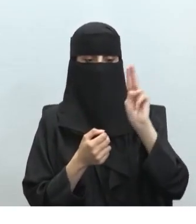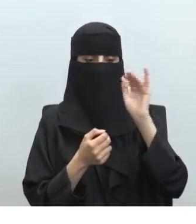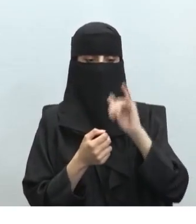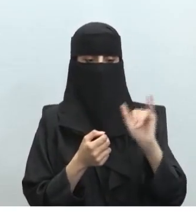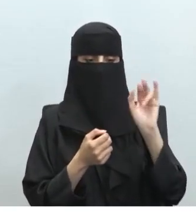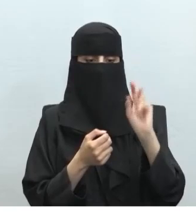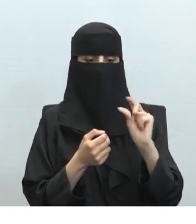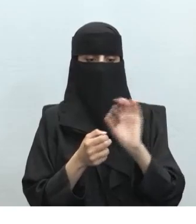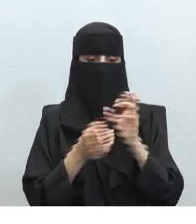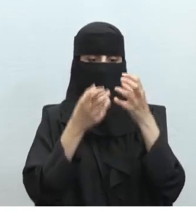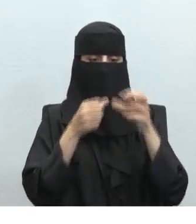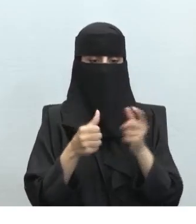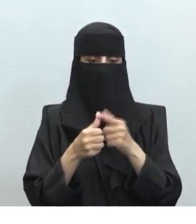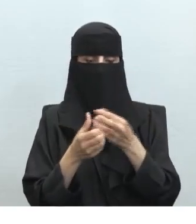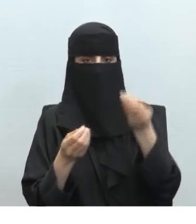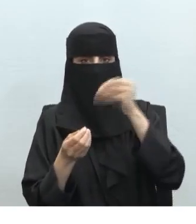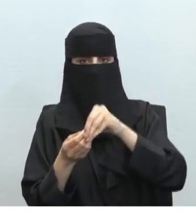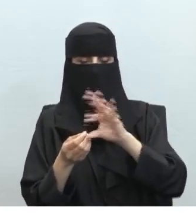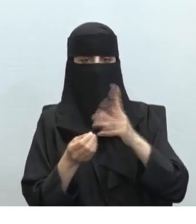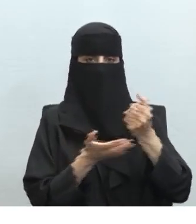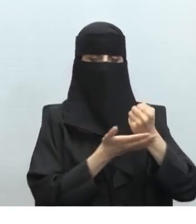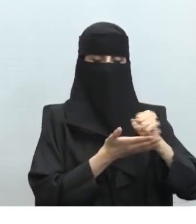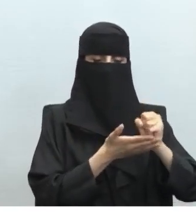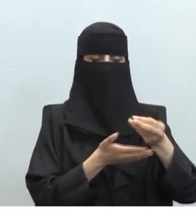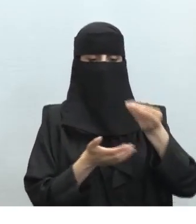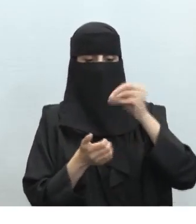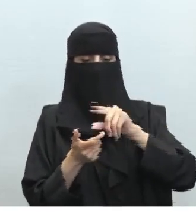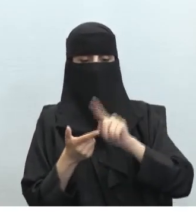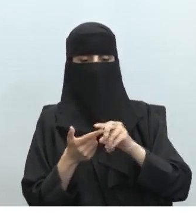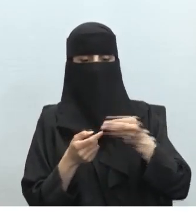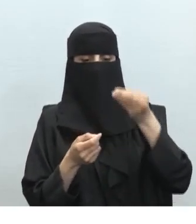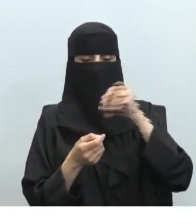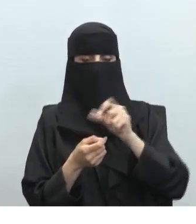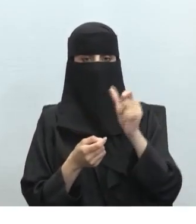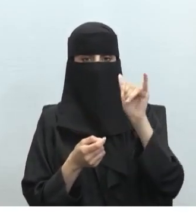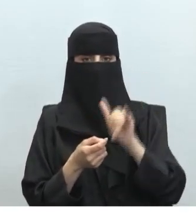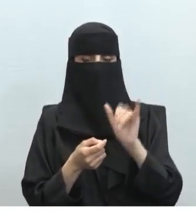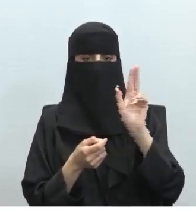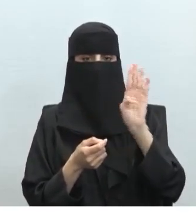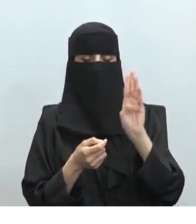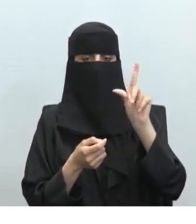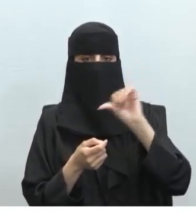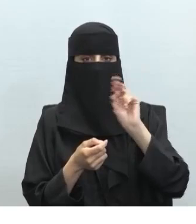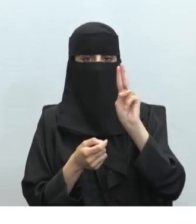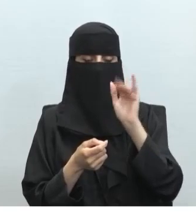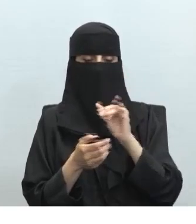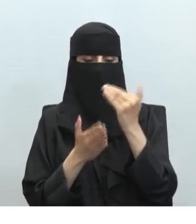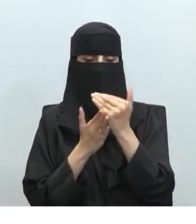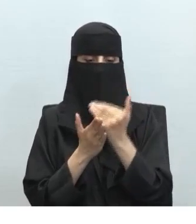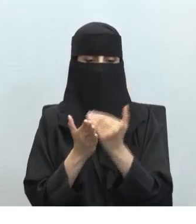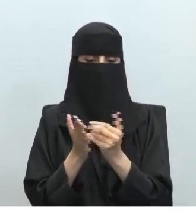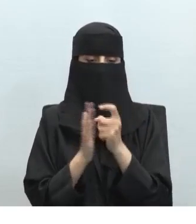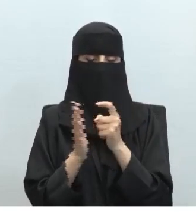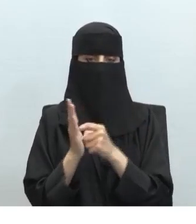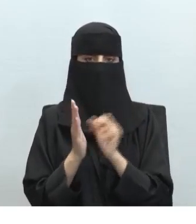على مستوى طفرات الاضافه هي اضافه نيوكليت الى تسلسل القواعد على الدي ان ايه او فقدان نيوكليت من تسلسل